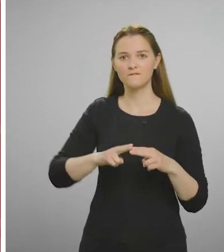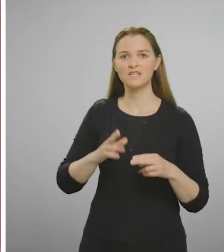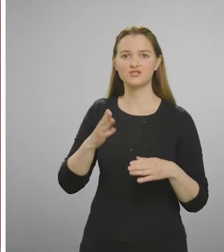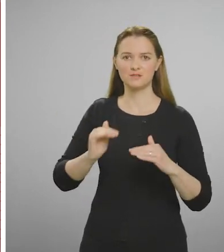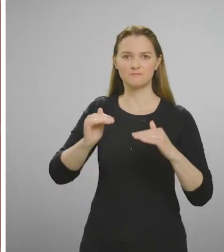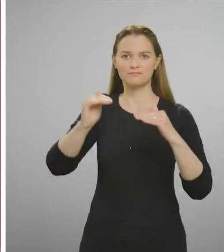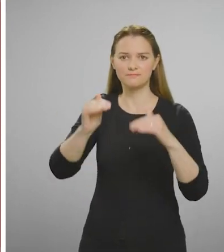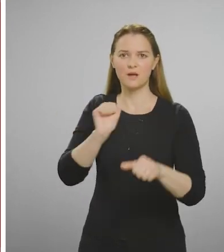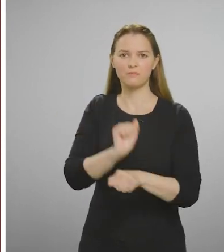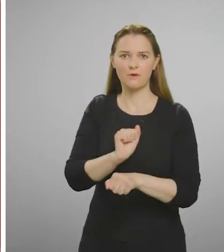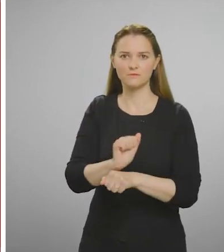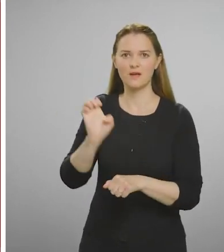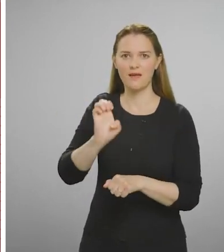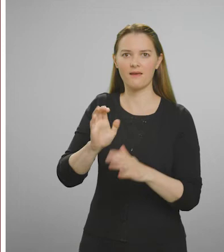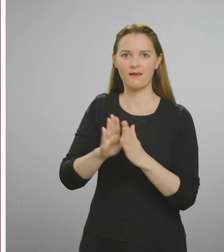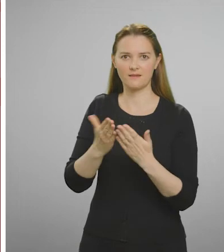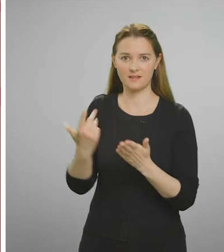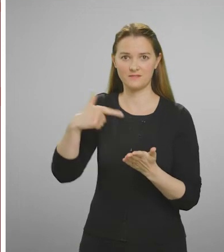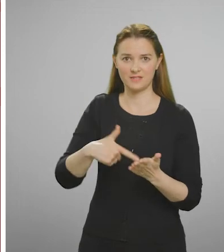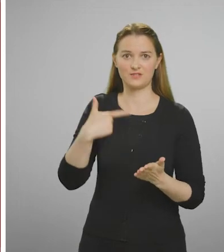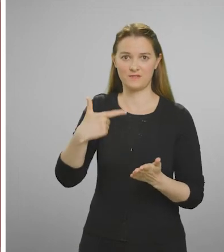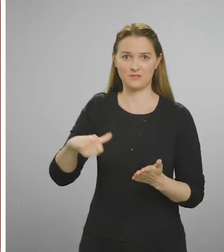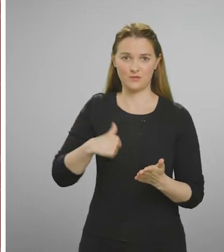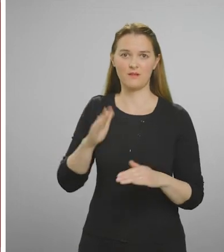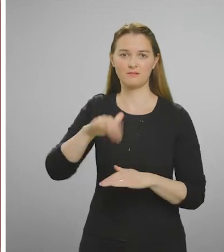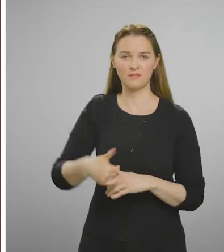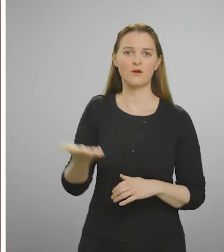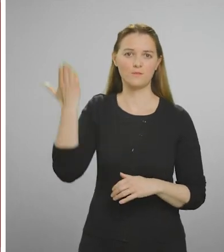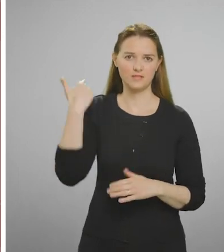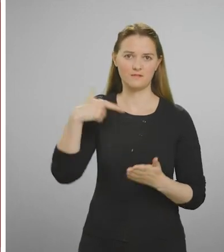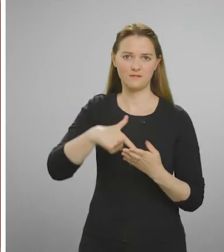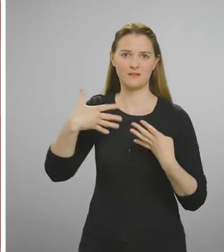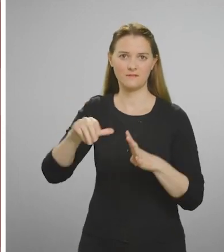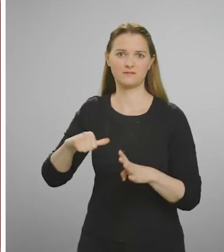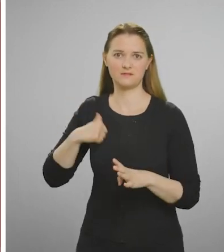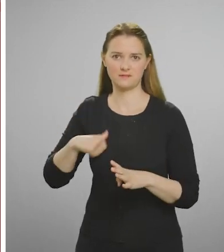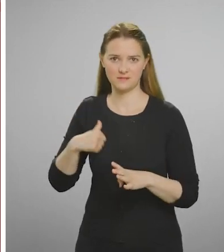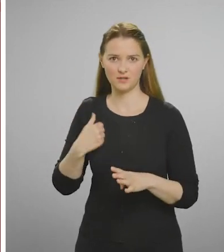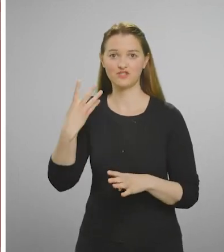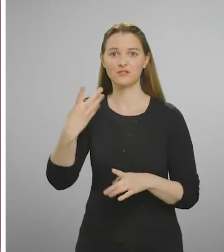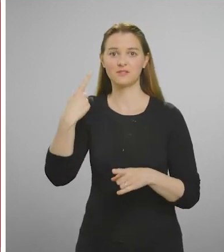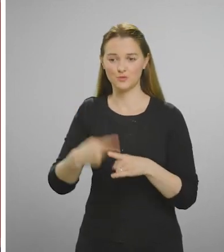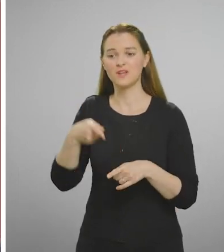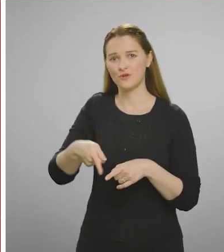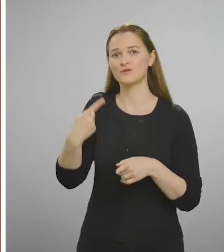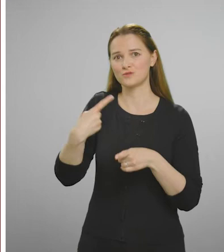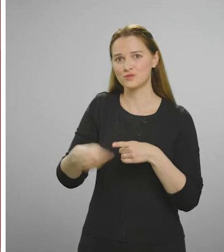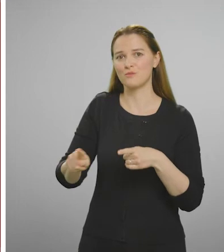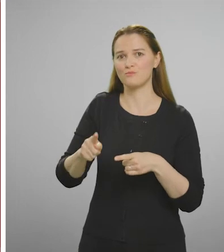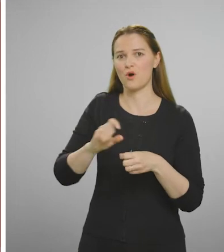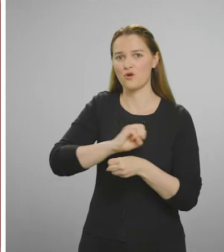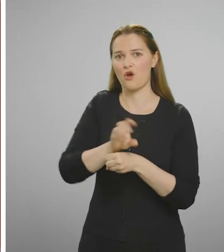e-knjiga u 2020. u odnosu na 2019. otprilike 4 puta, čemu je pogodovala situacija s pandemijom